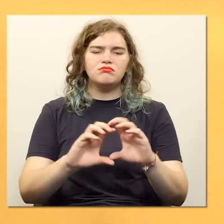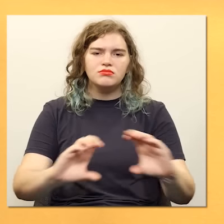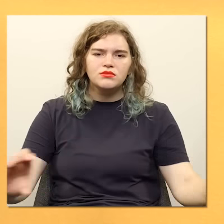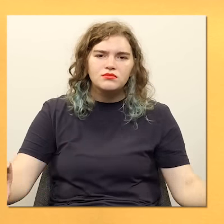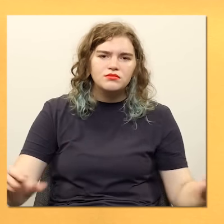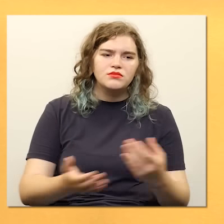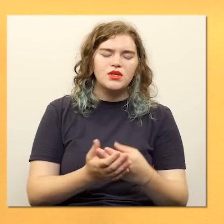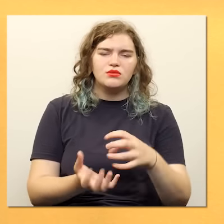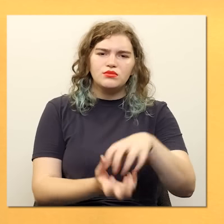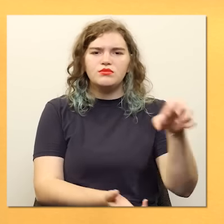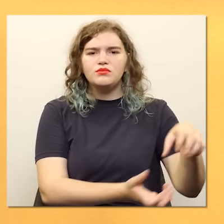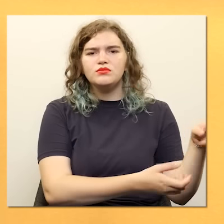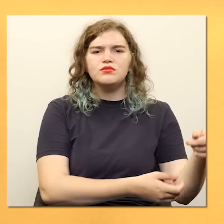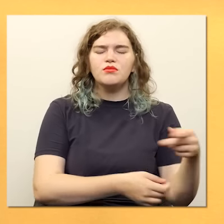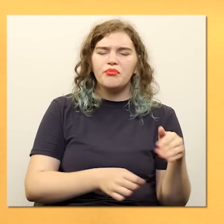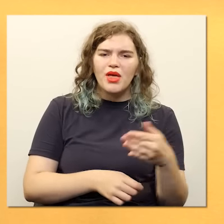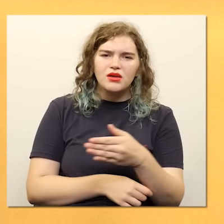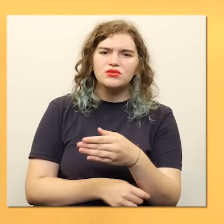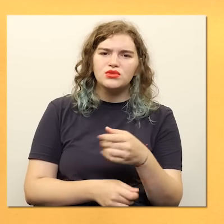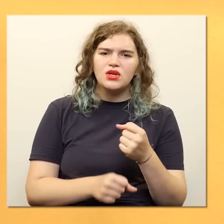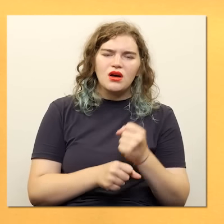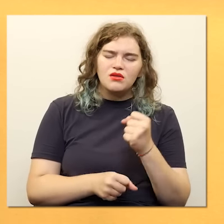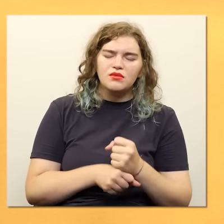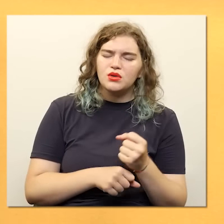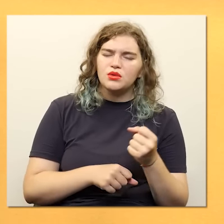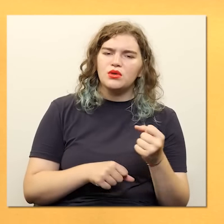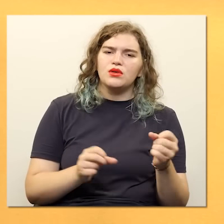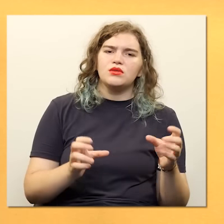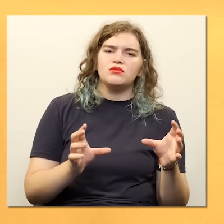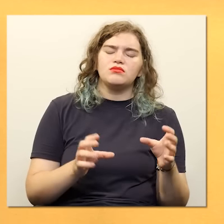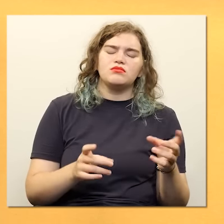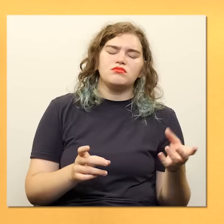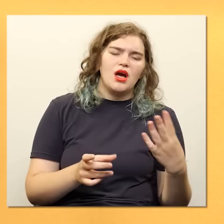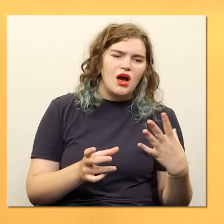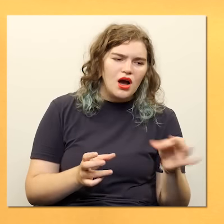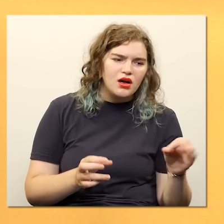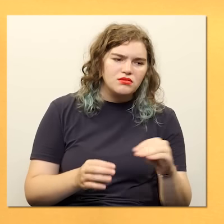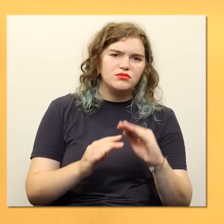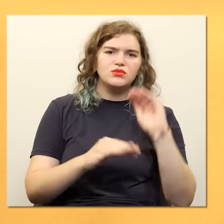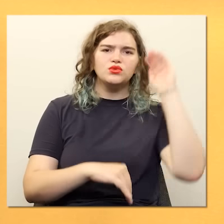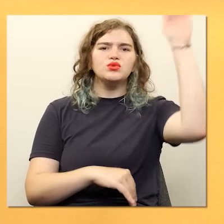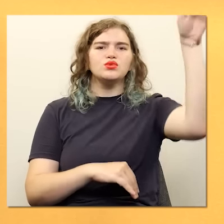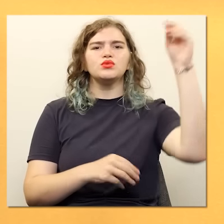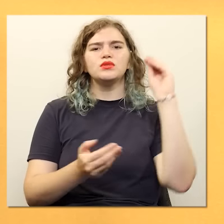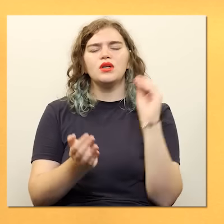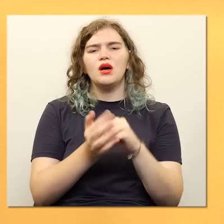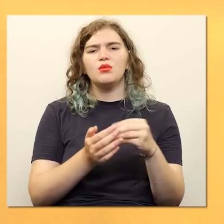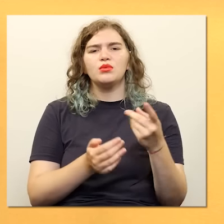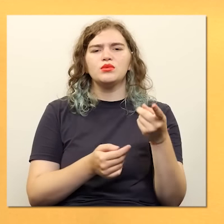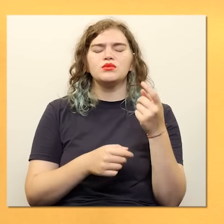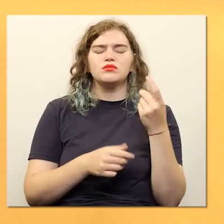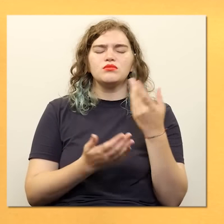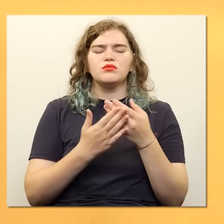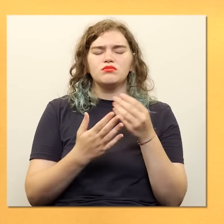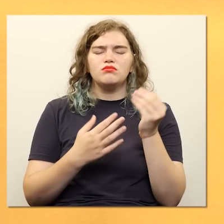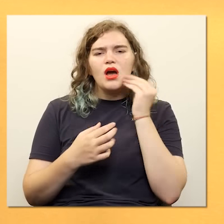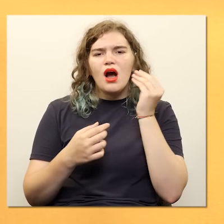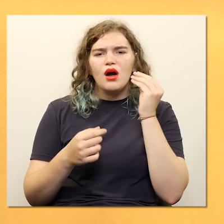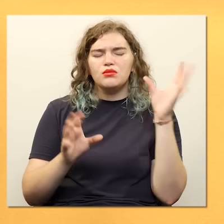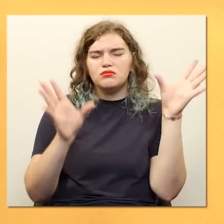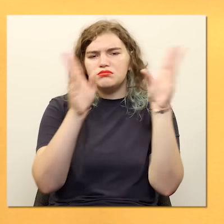pus conserve de pește făcusem atunci. Pe alt raft am pus sus de tot